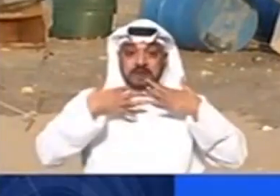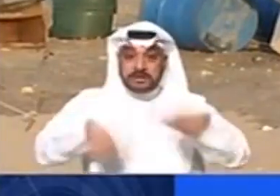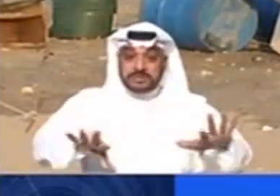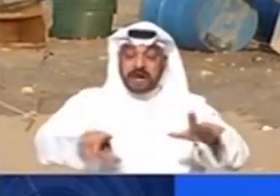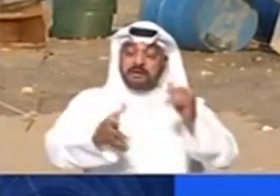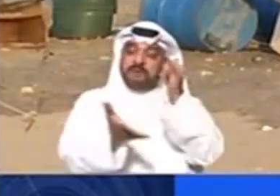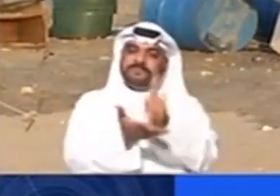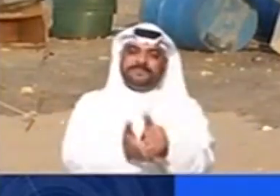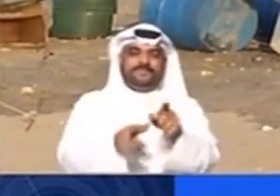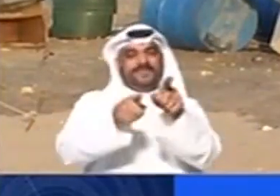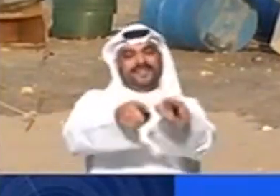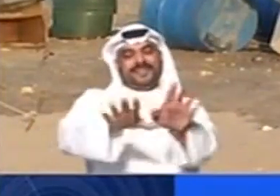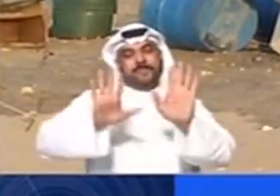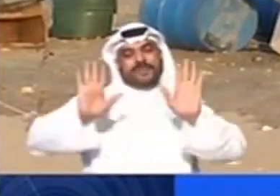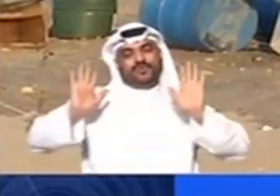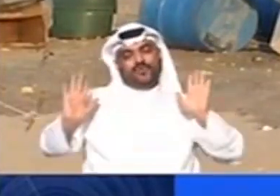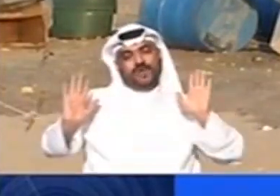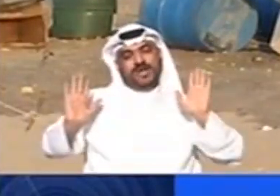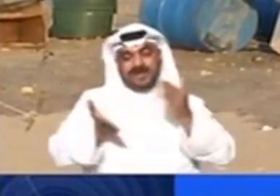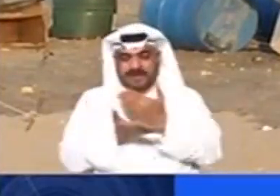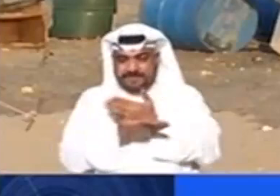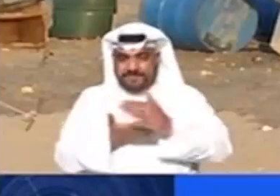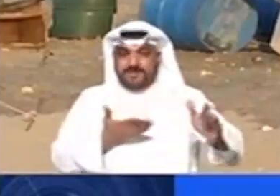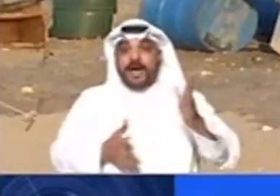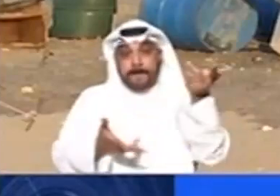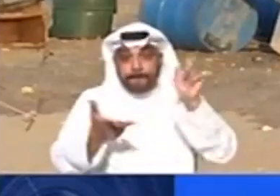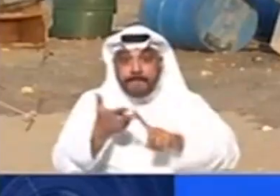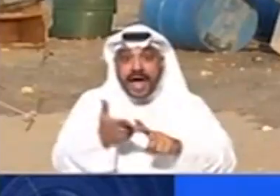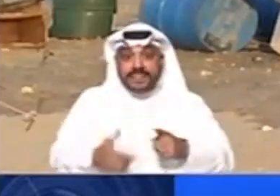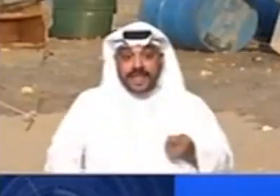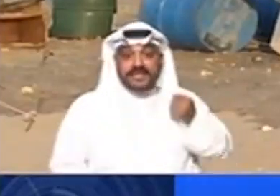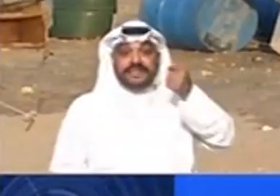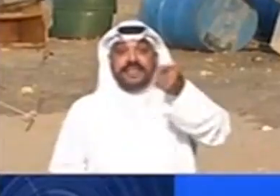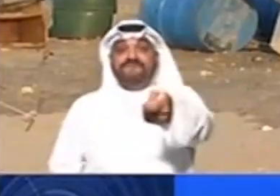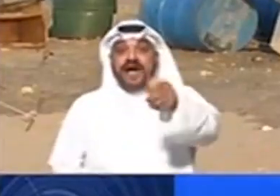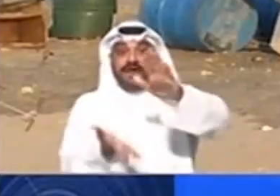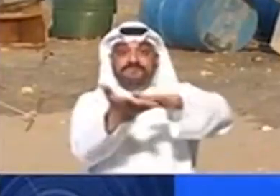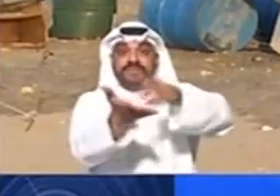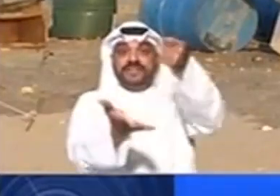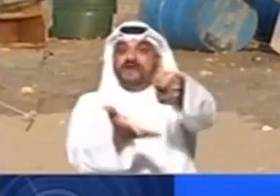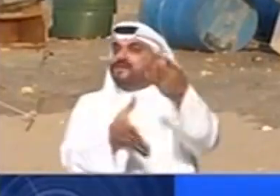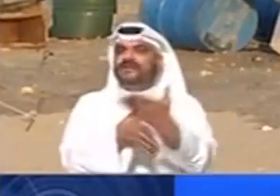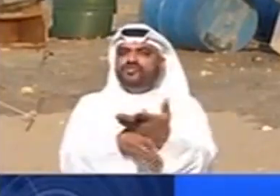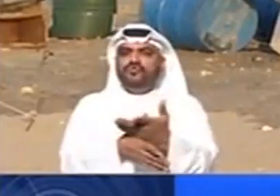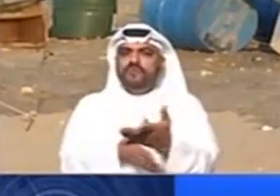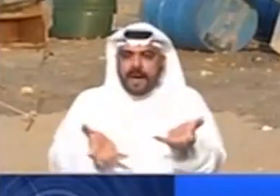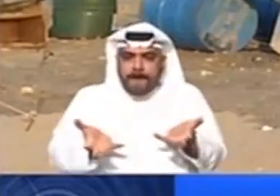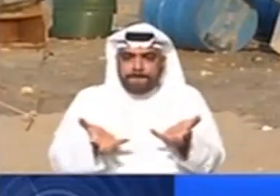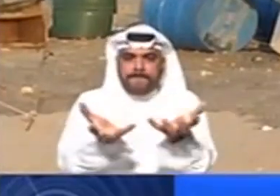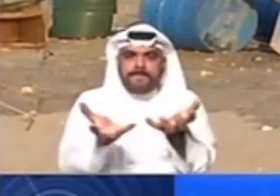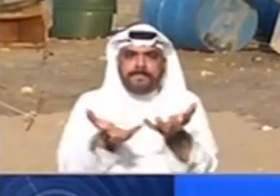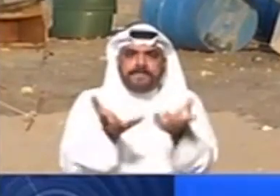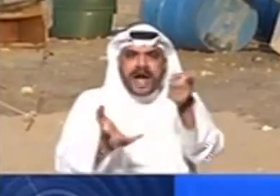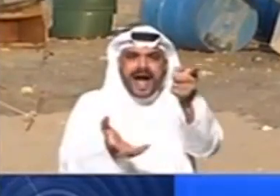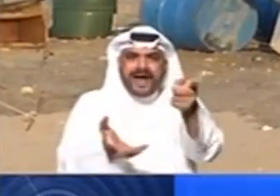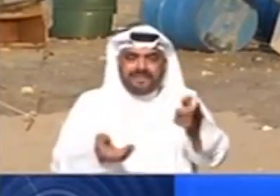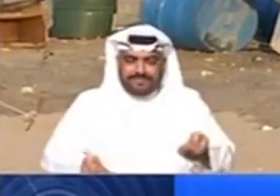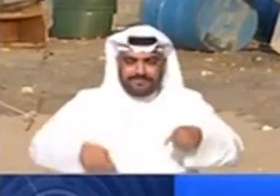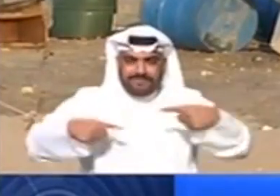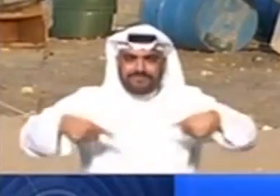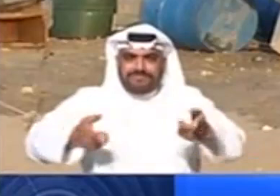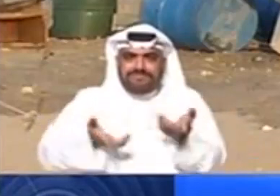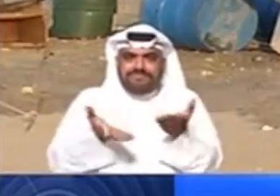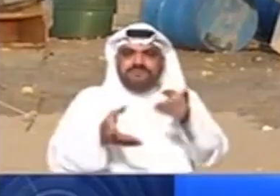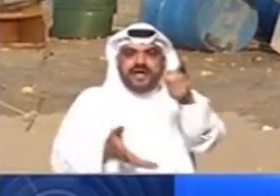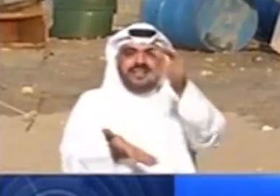بالخسارة بإزالتها وبتغريمه وبرفع الخيام الموجودة وحجزها بالحجز البلدية،